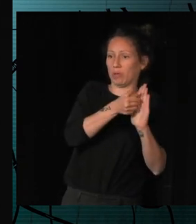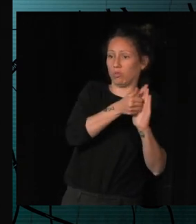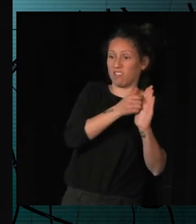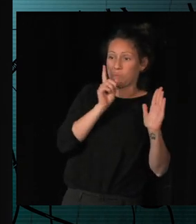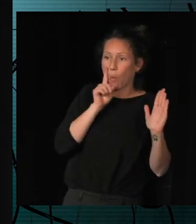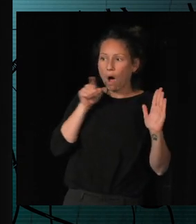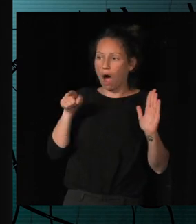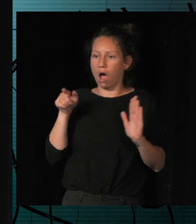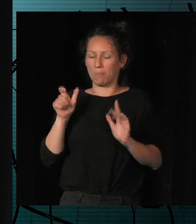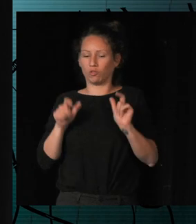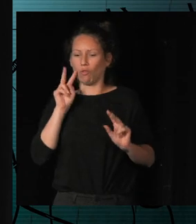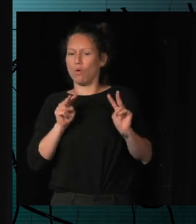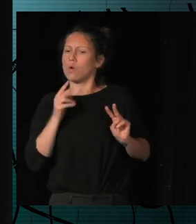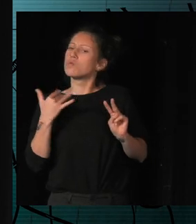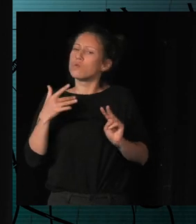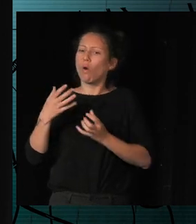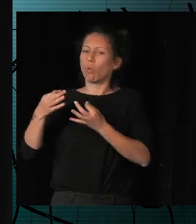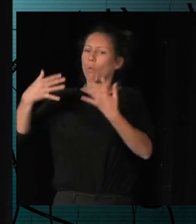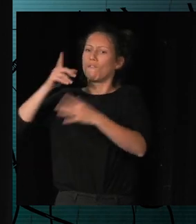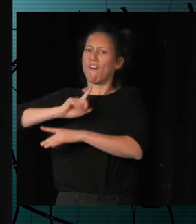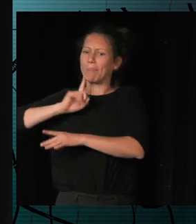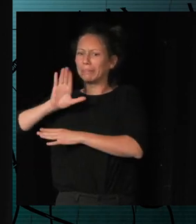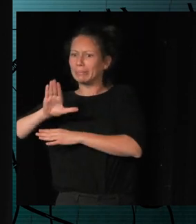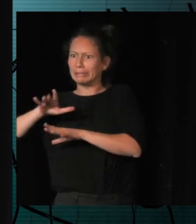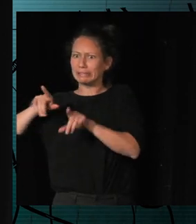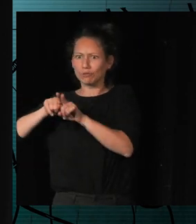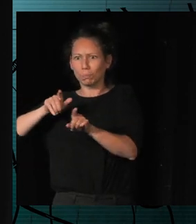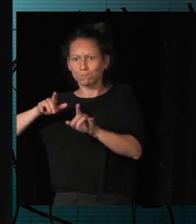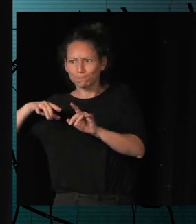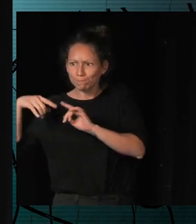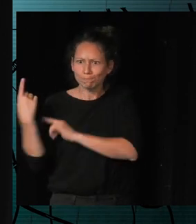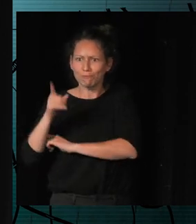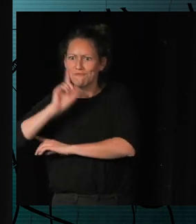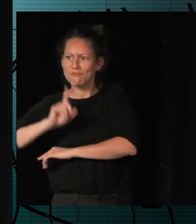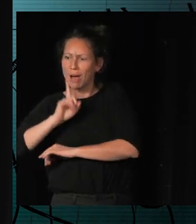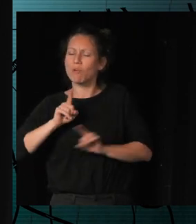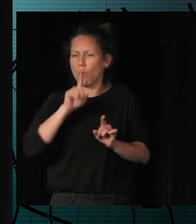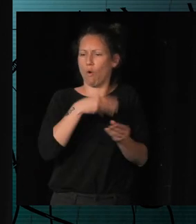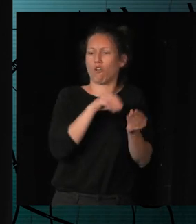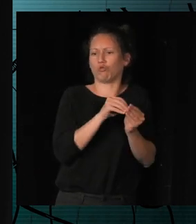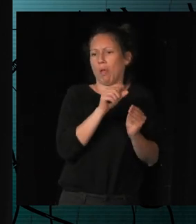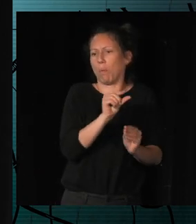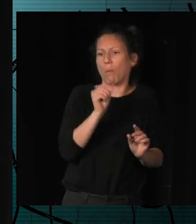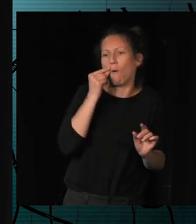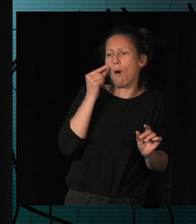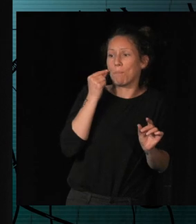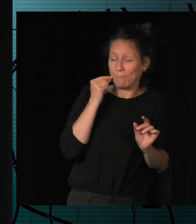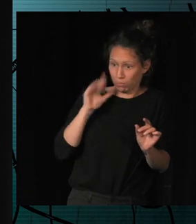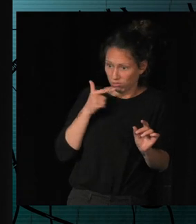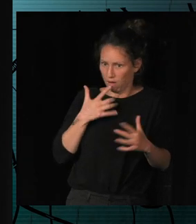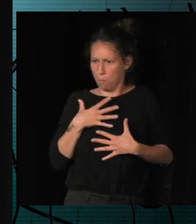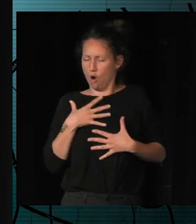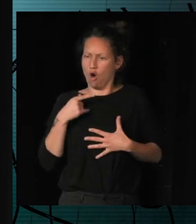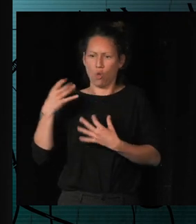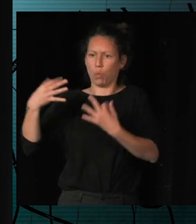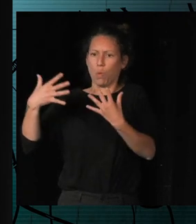personnages masculins pour que bah le public masculin puisse s'identifier on sait très bien que le public masculin peut s'identifier des personnages féminins mais voilà ça a été une crainte qu'il y avait et